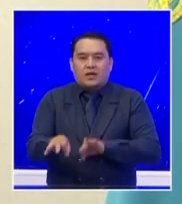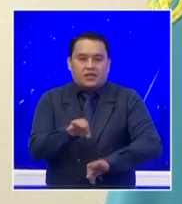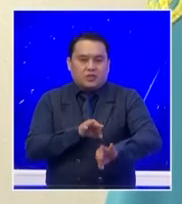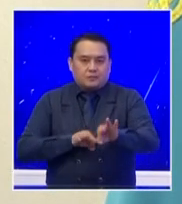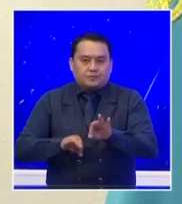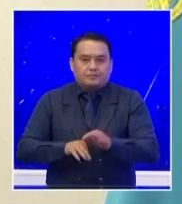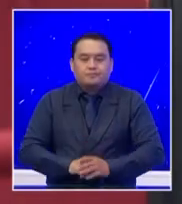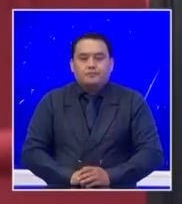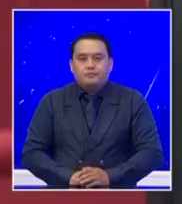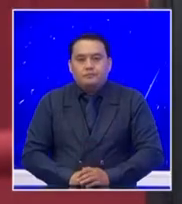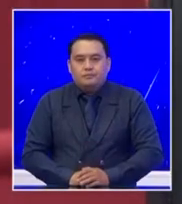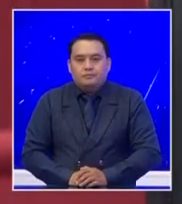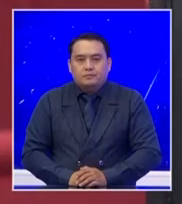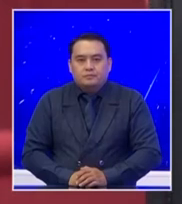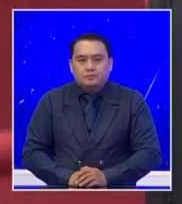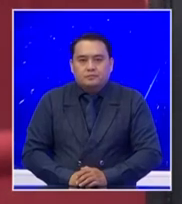проекты.